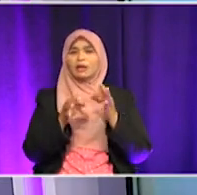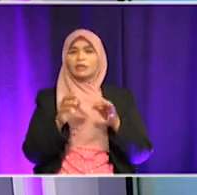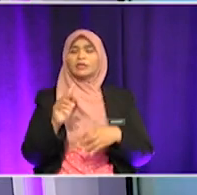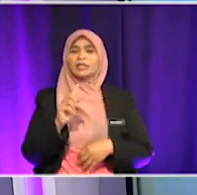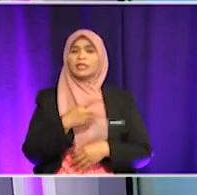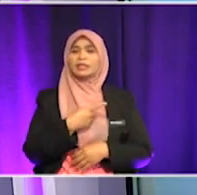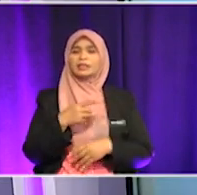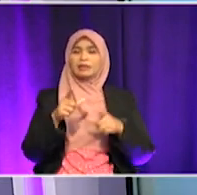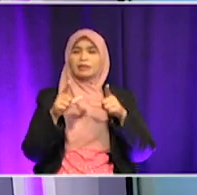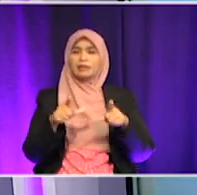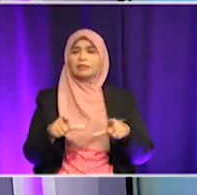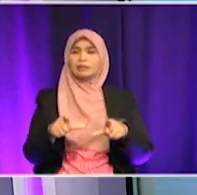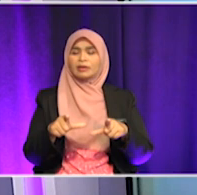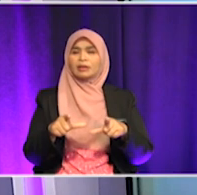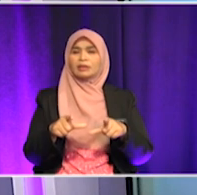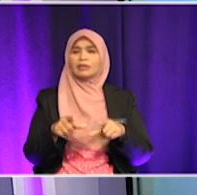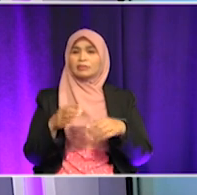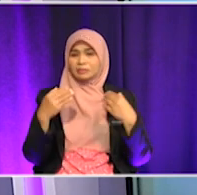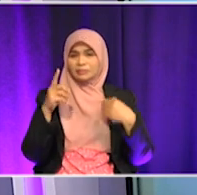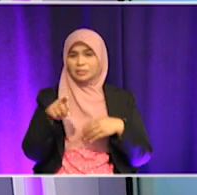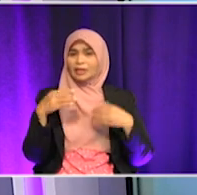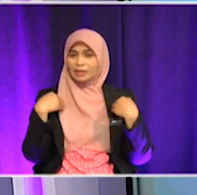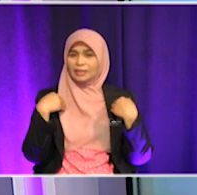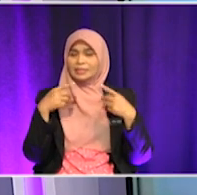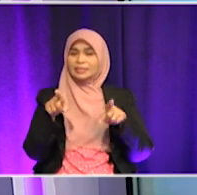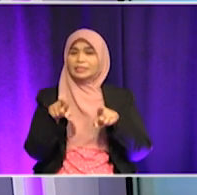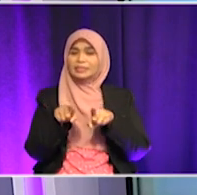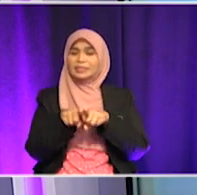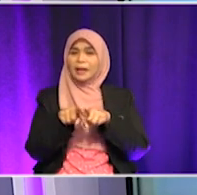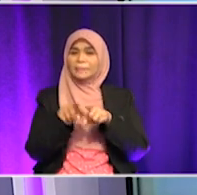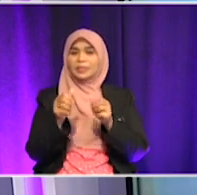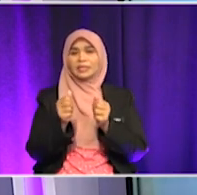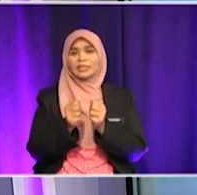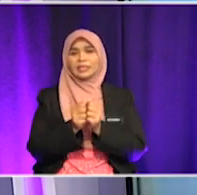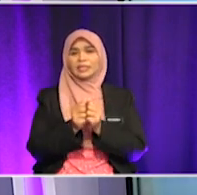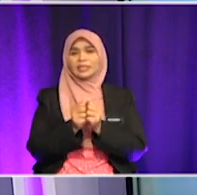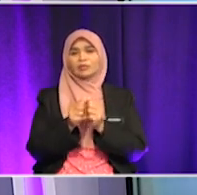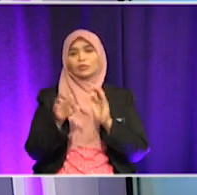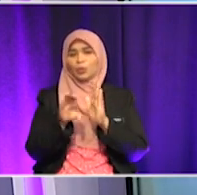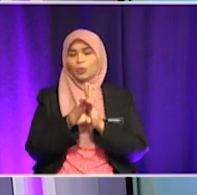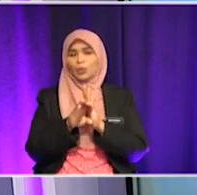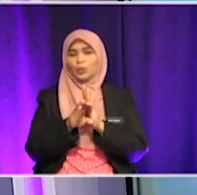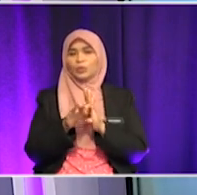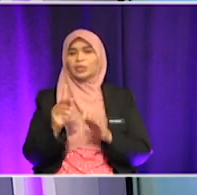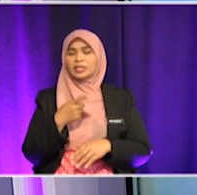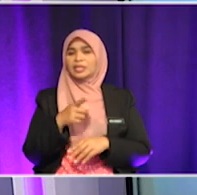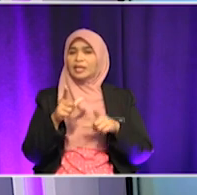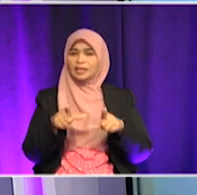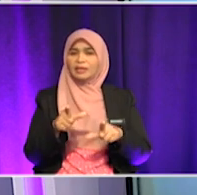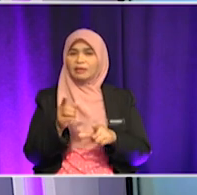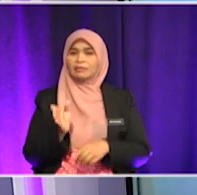kalau untuk rumus algebra ni kena ada sama dengan, betul? Tapi kalau kita letak sama dengan tu di sebelah kiri, cikgu, adakah